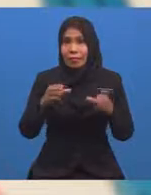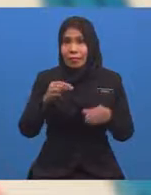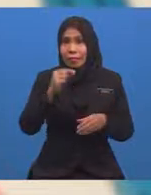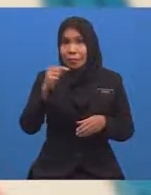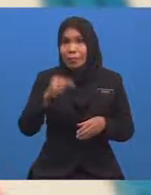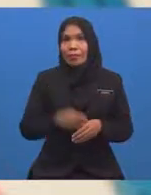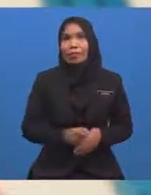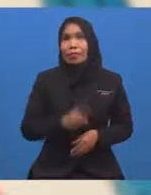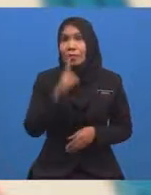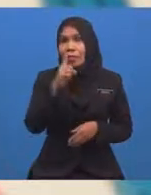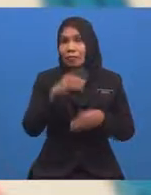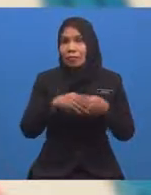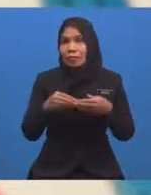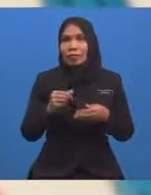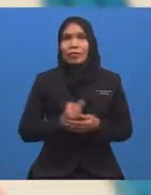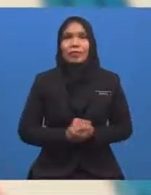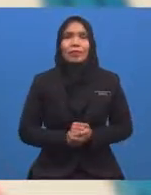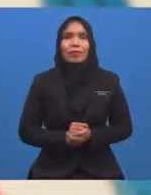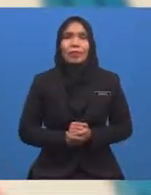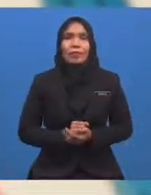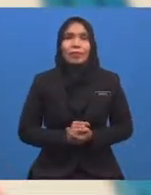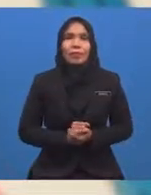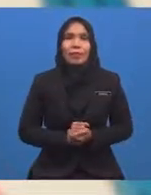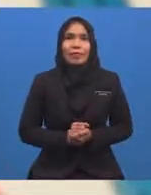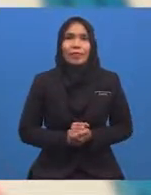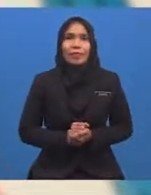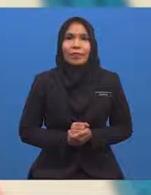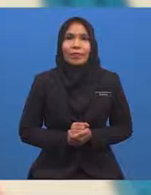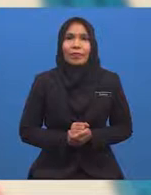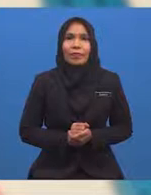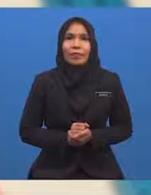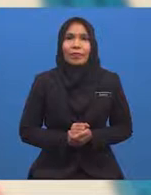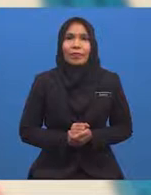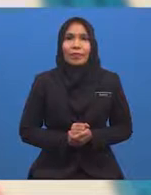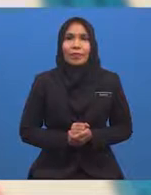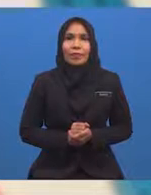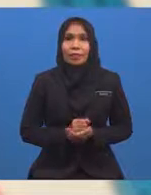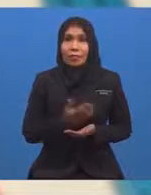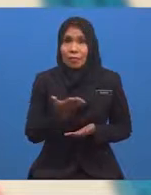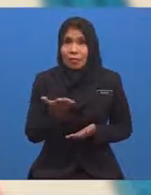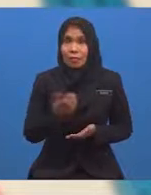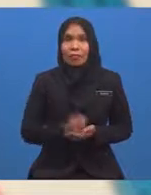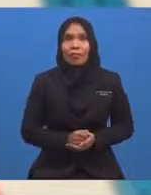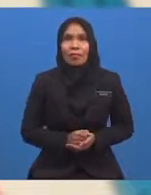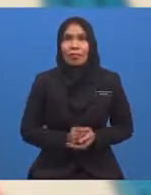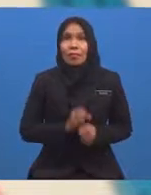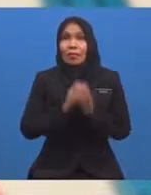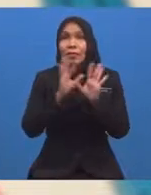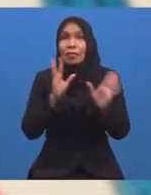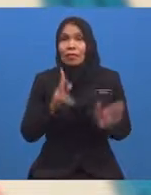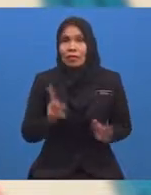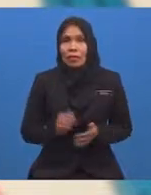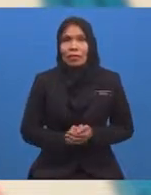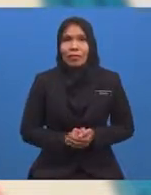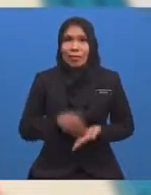berharga 1000 Ringgit sehelai baju kemeja yang berharga 100